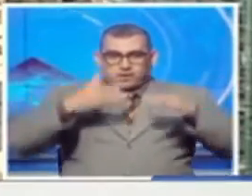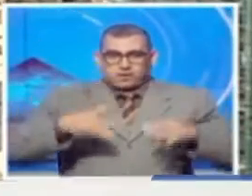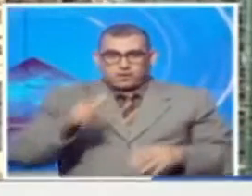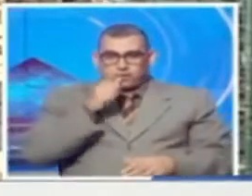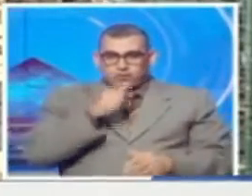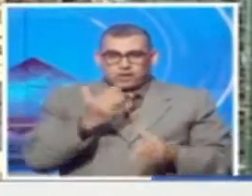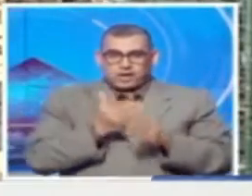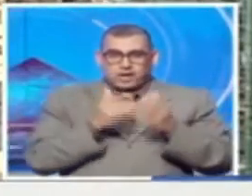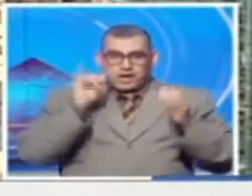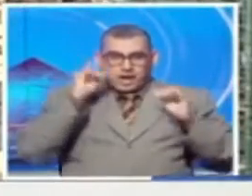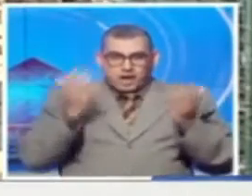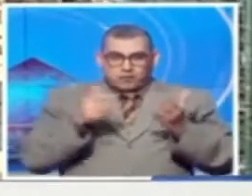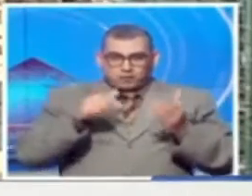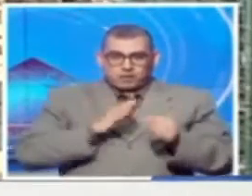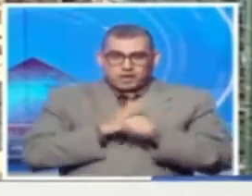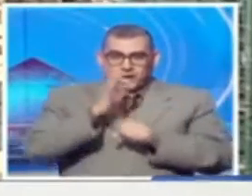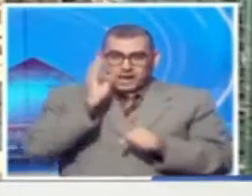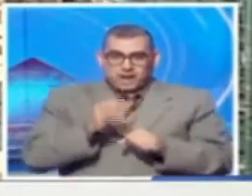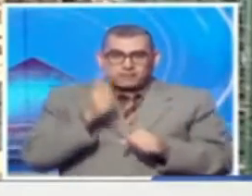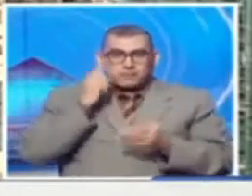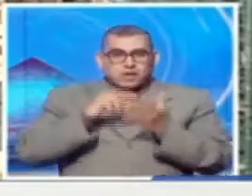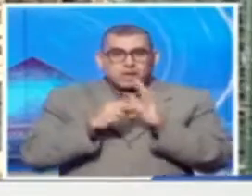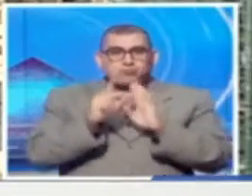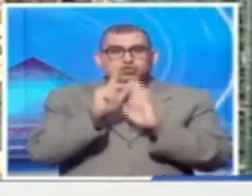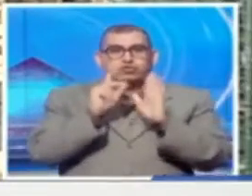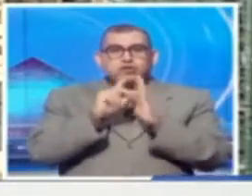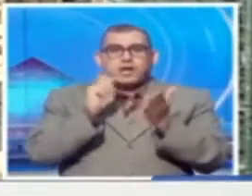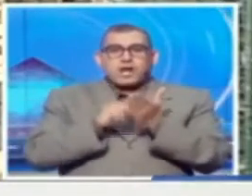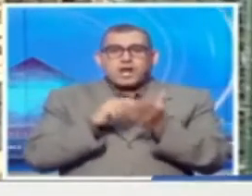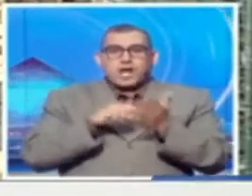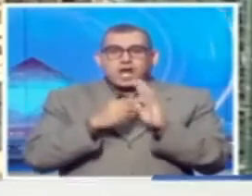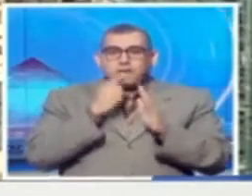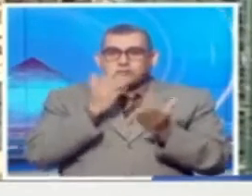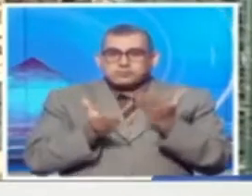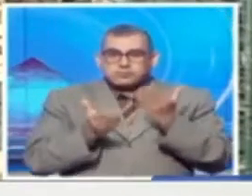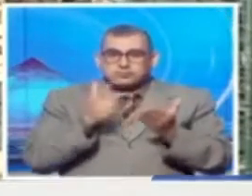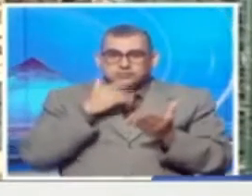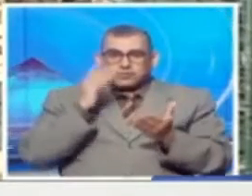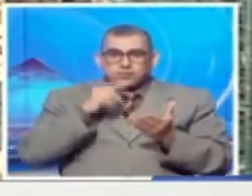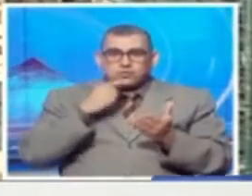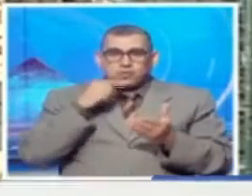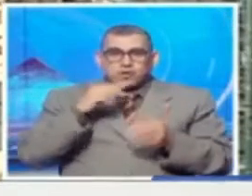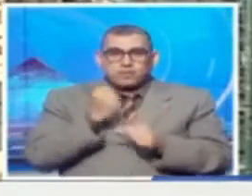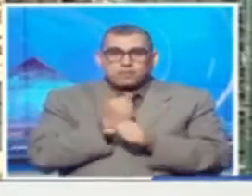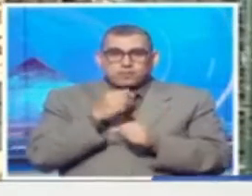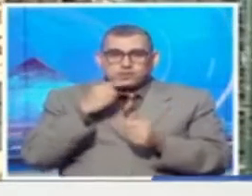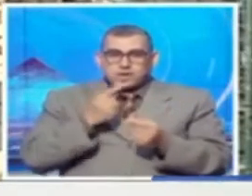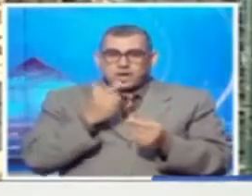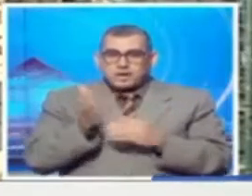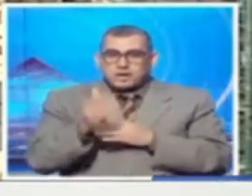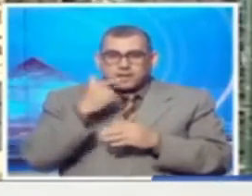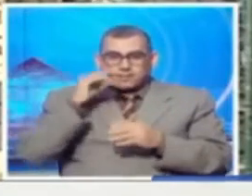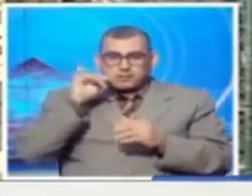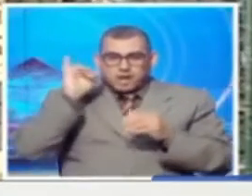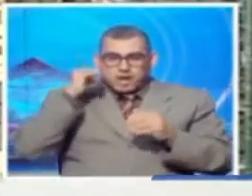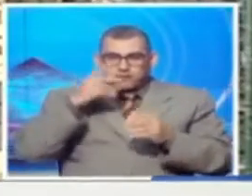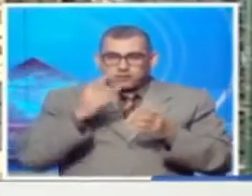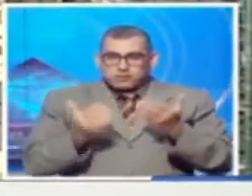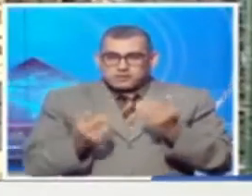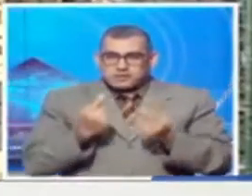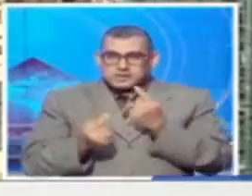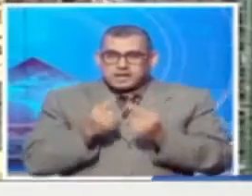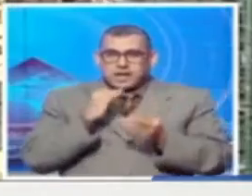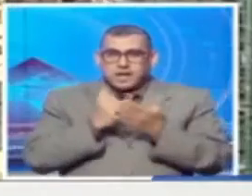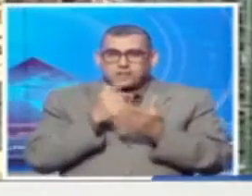ولأنه عيد للأضحية فلابد من توفر بعض الشروط والمعايير التي حددها قطاع تنمية الثروة الحيوانية والهيئة العامة